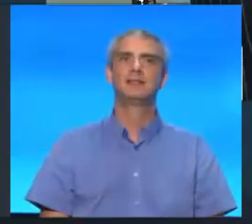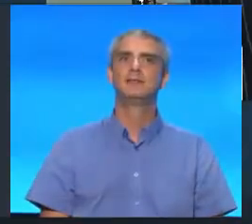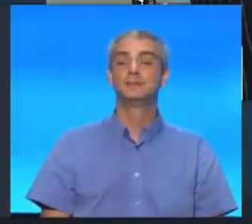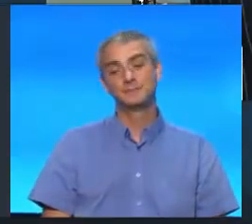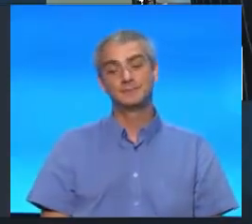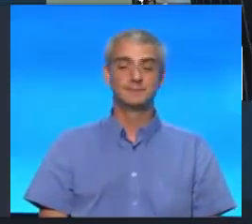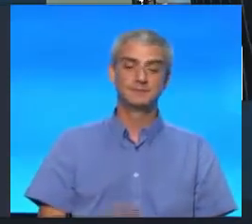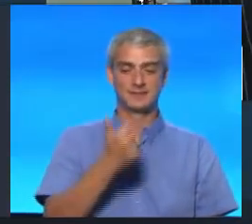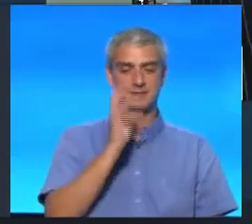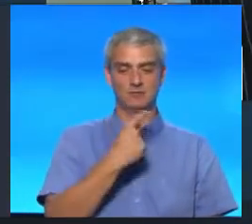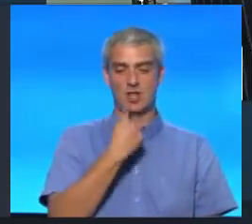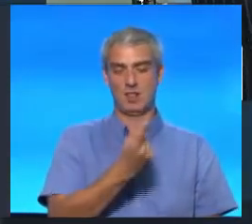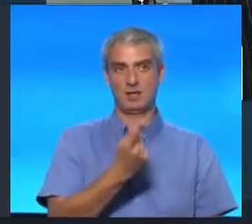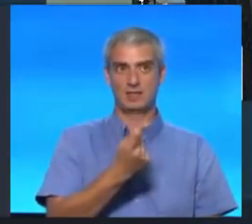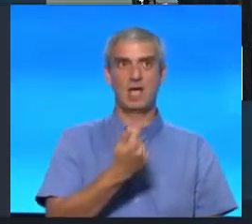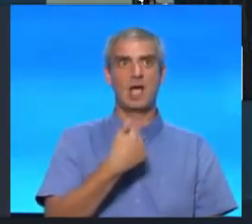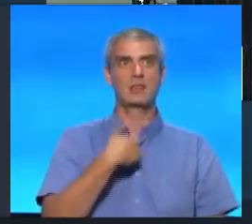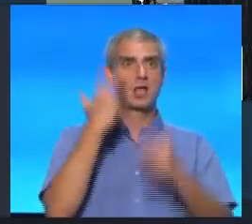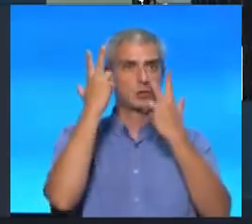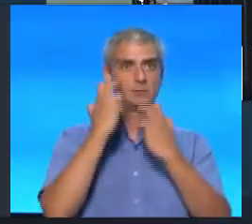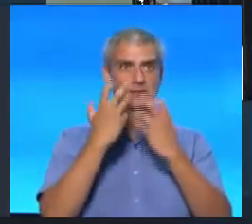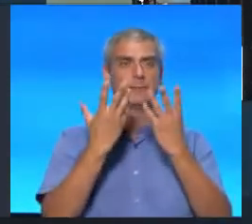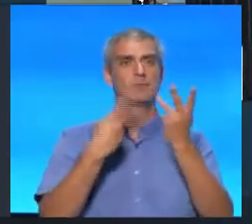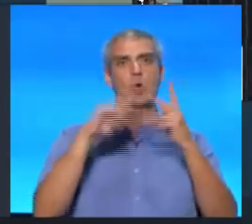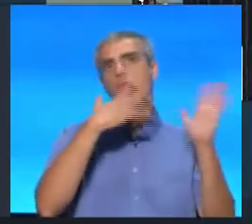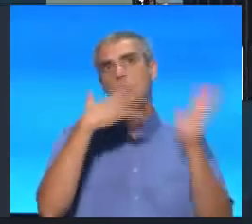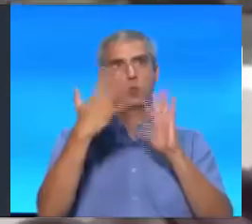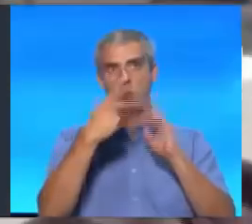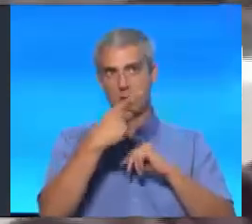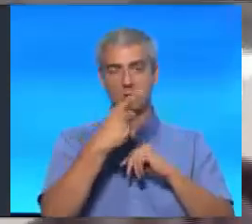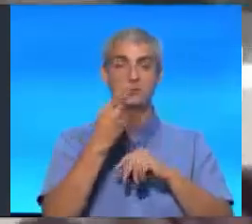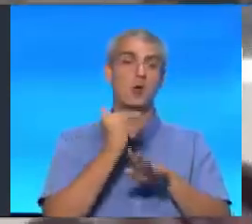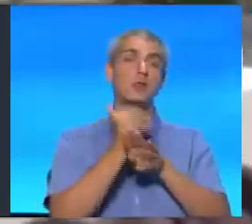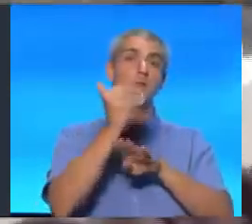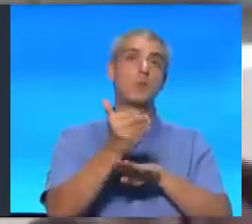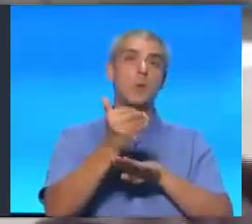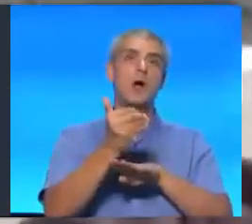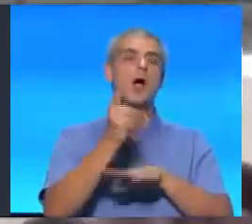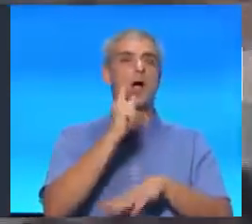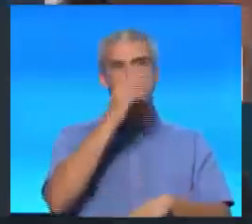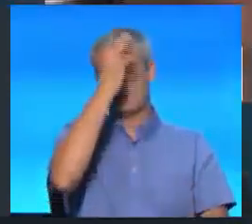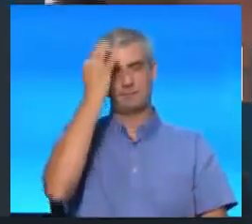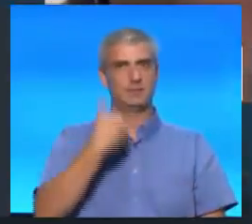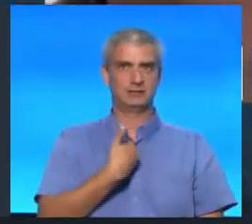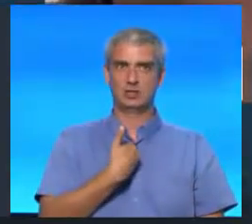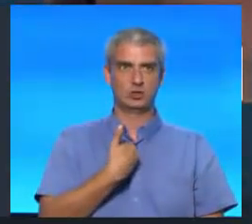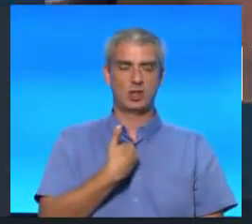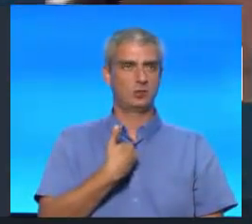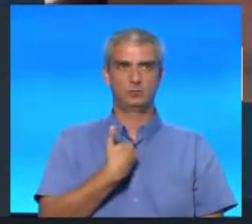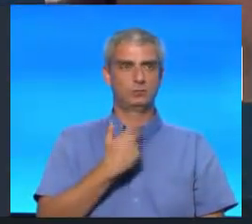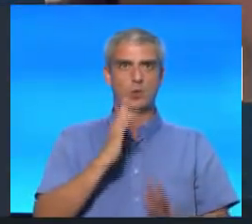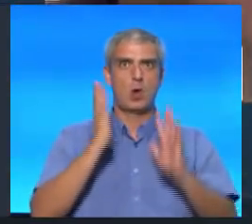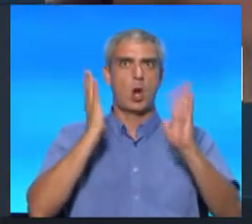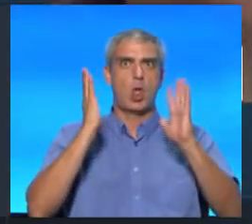כמעט, אפשר להגיד. אנחנו מצפים להרבה יותר רוח, קצת יותר מאוחר, אבל למזלנו זה לא יהיה כל כך